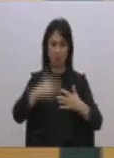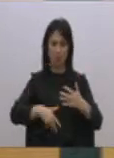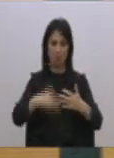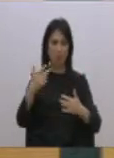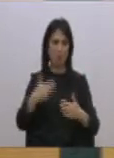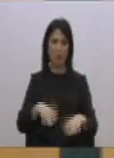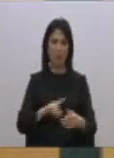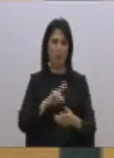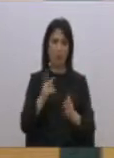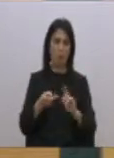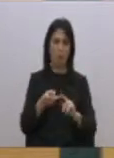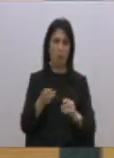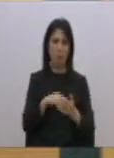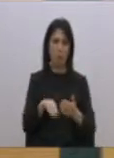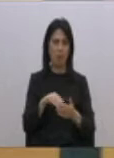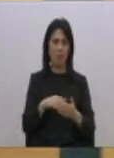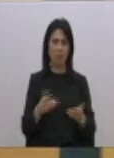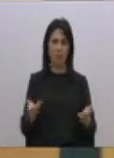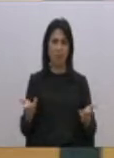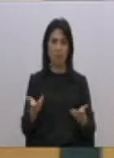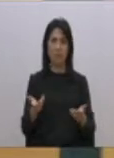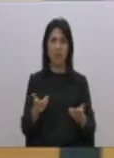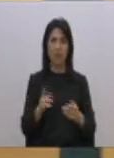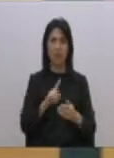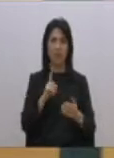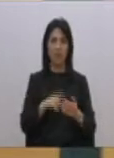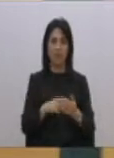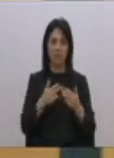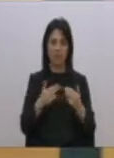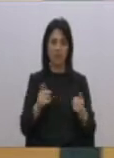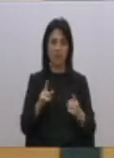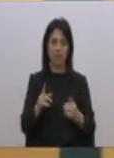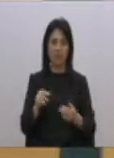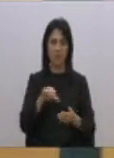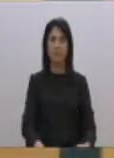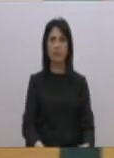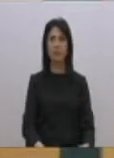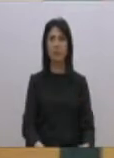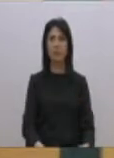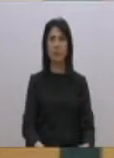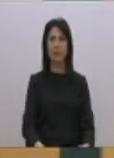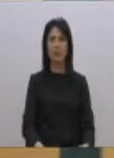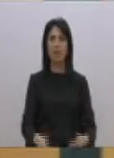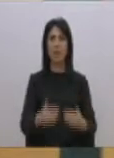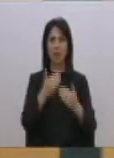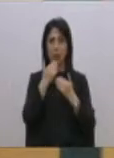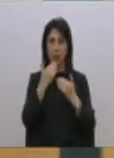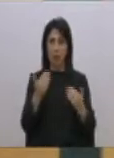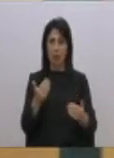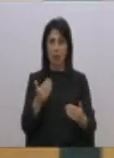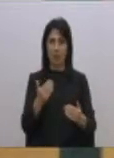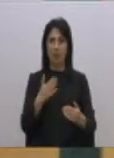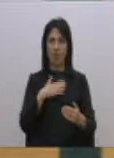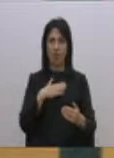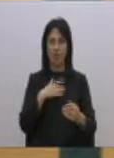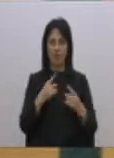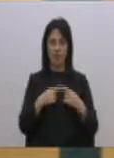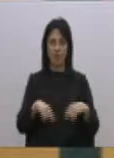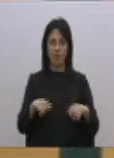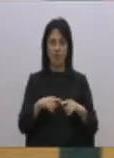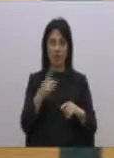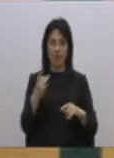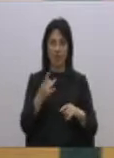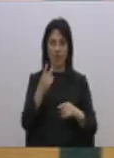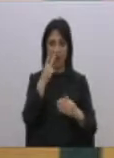და მე რა თქმა უნდა სულად ვიზიარებ იმ საკითხებს, რაც მათ დასვეს. აი ბოლოს, ჩვენმა საზოგადოებამ რომ კიდევ